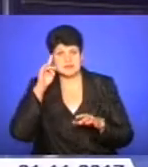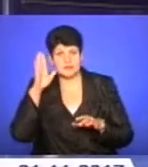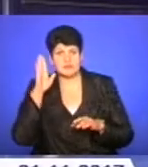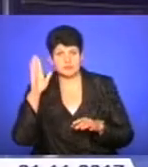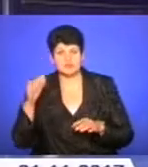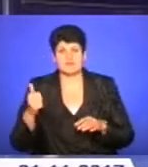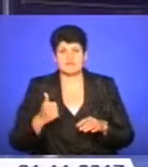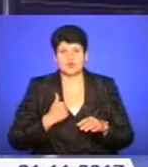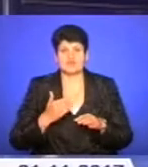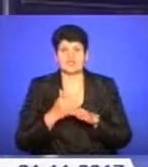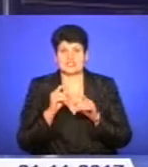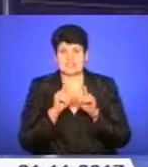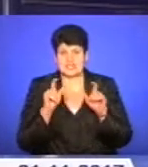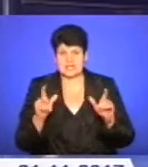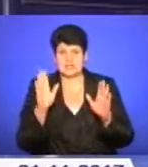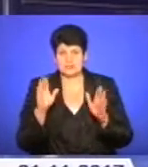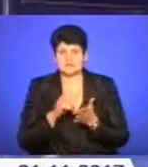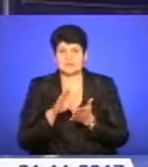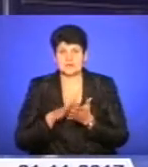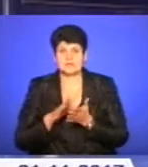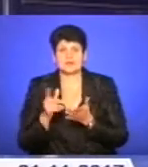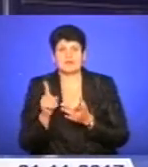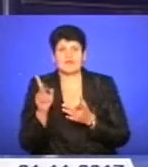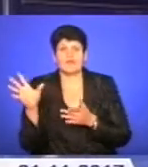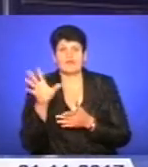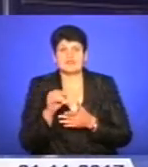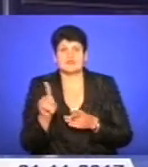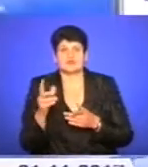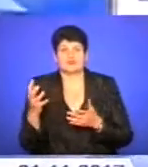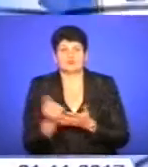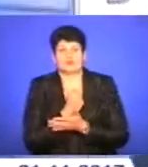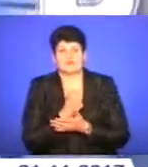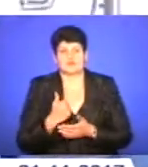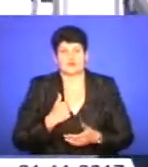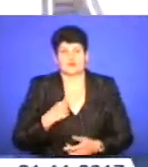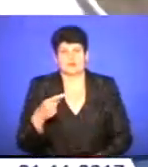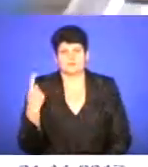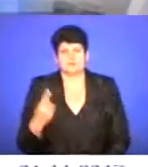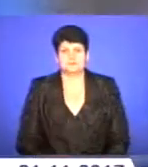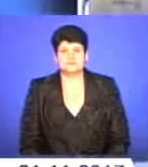військовій частині, будуть фіксуватися здобутки військових із Тернопільщини.